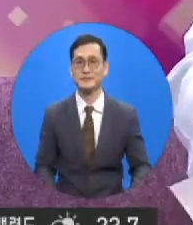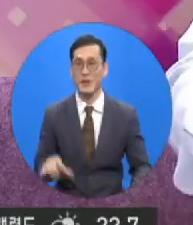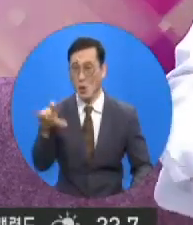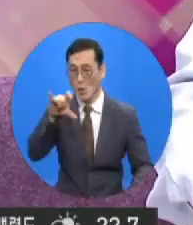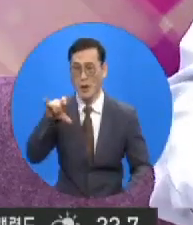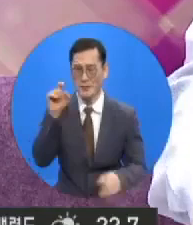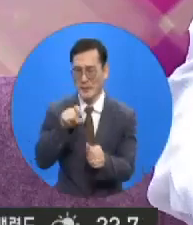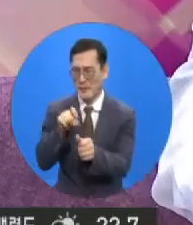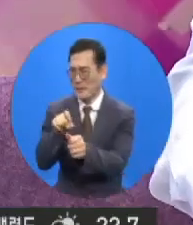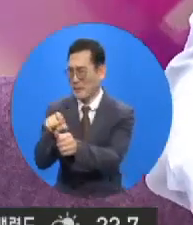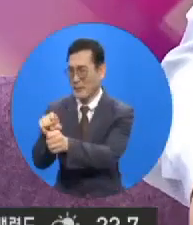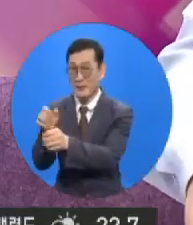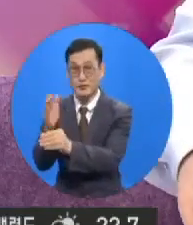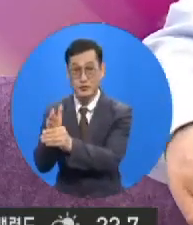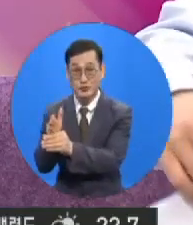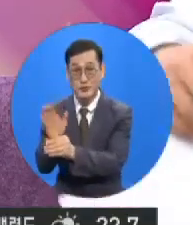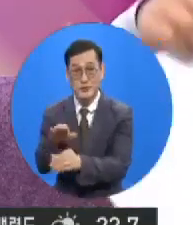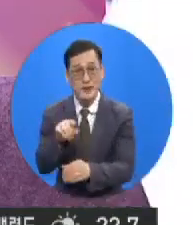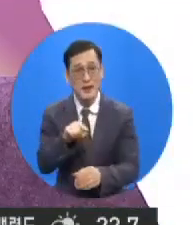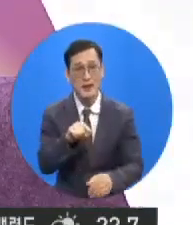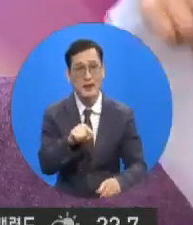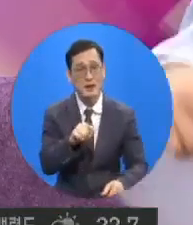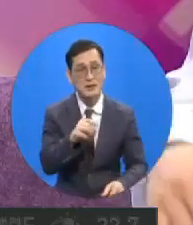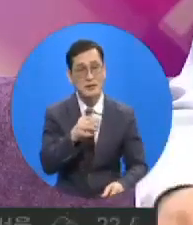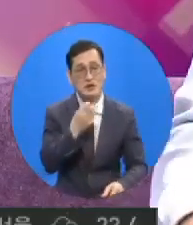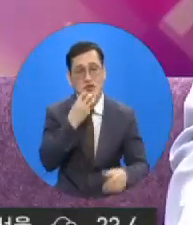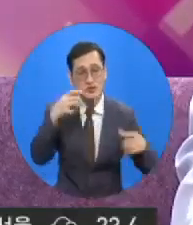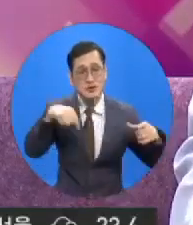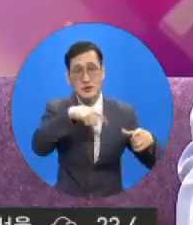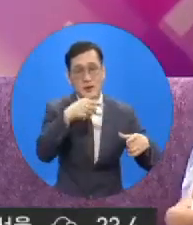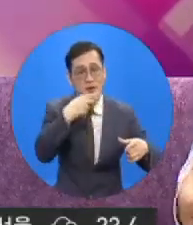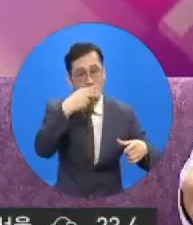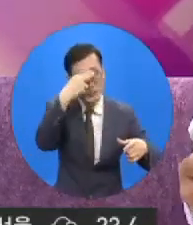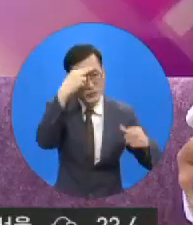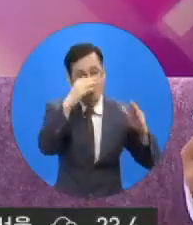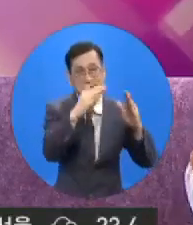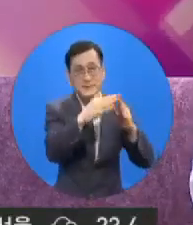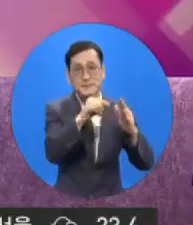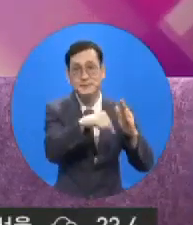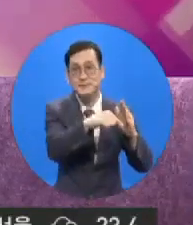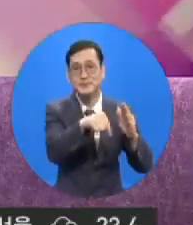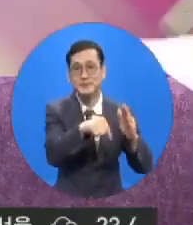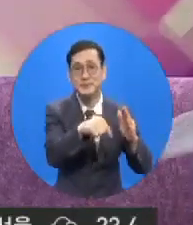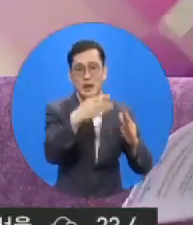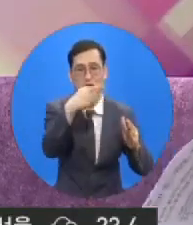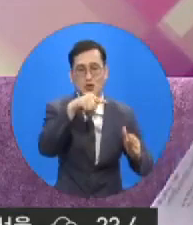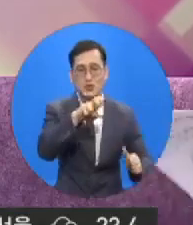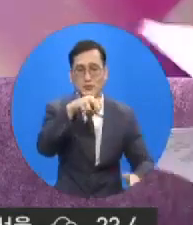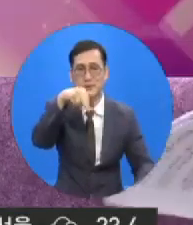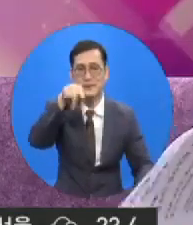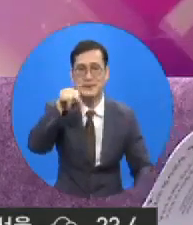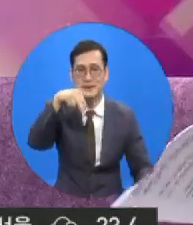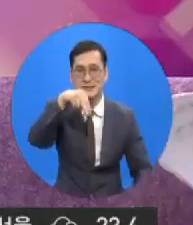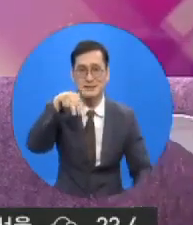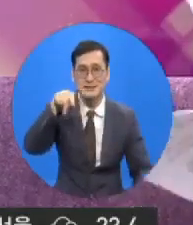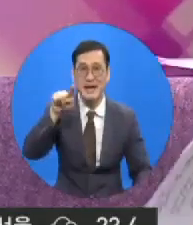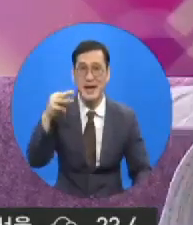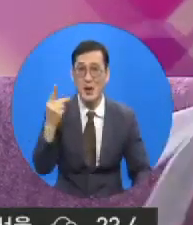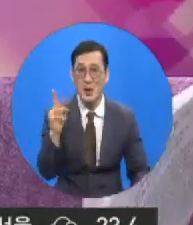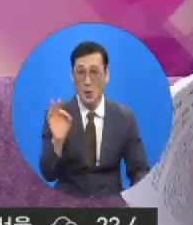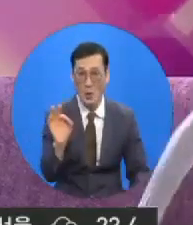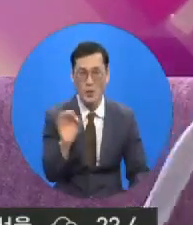룸살롱에 대해서는 집합금지를 해제했습니다. 그런데 클럽 등등, 헌팅포차 등등에 대해서는